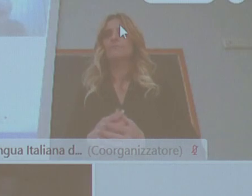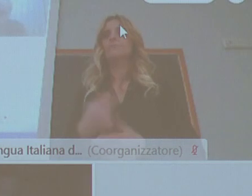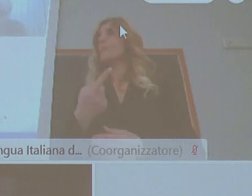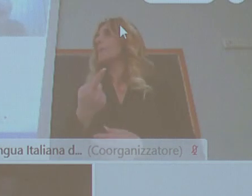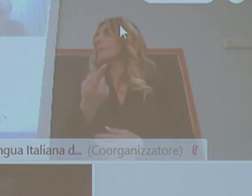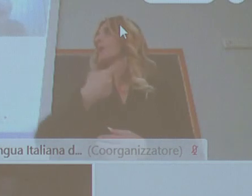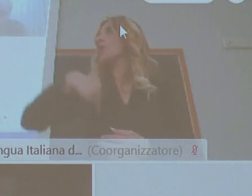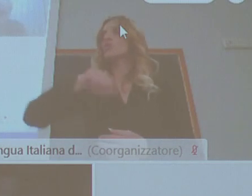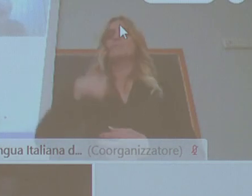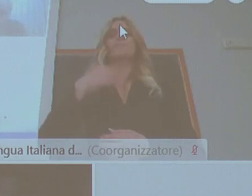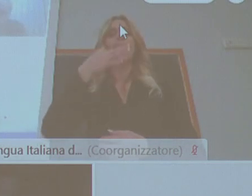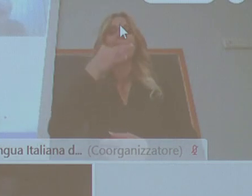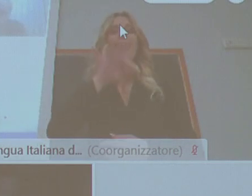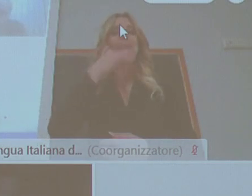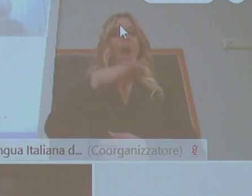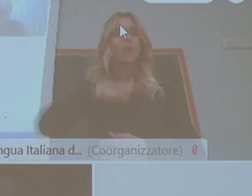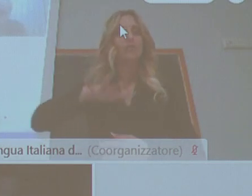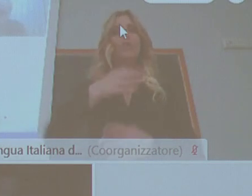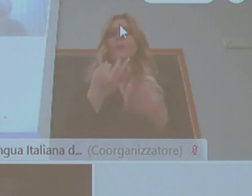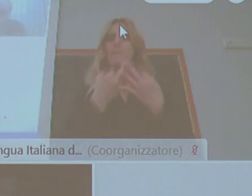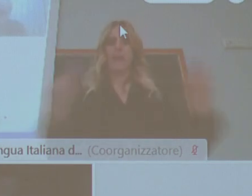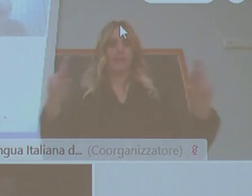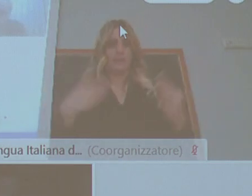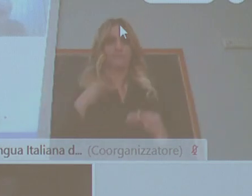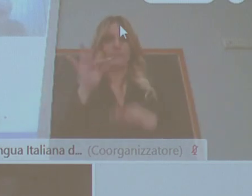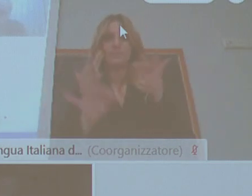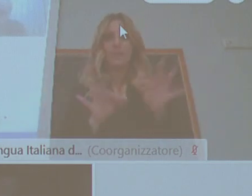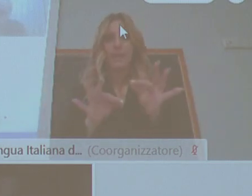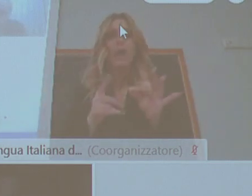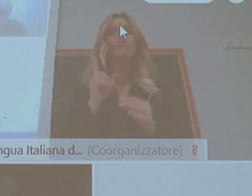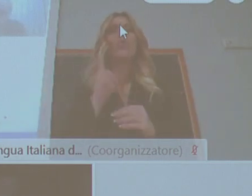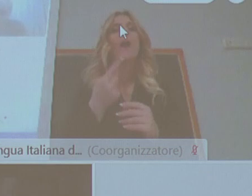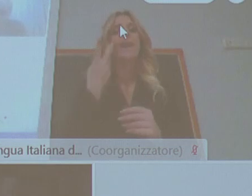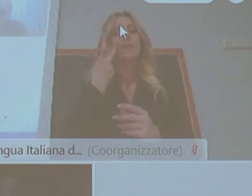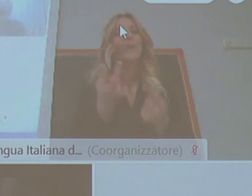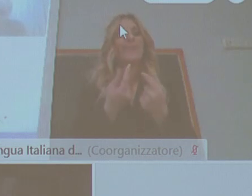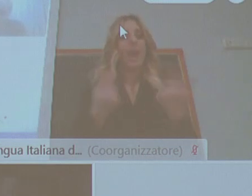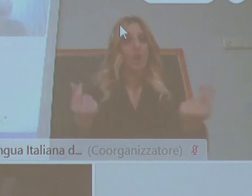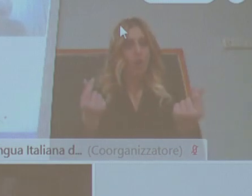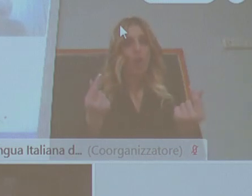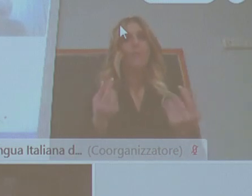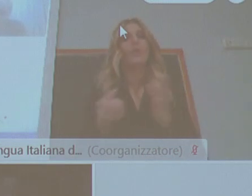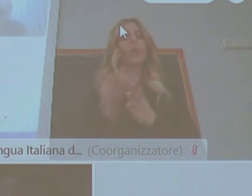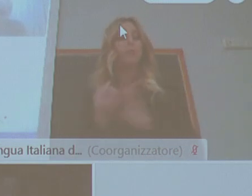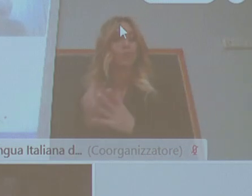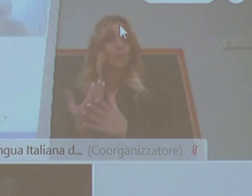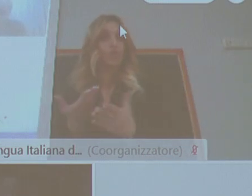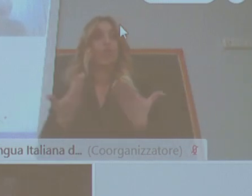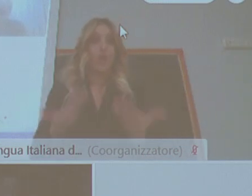I nostri diciamo relatori hanno ben delineato quali possono essere gli scenari economico-produttivi, insomma, in